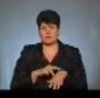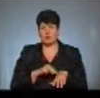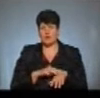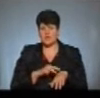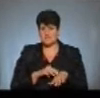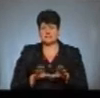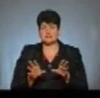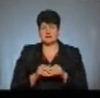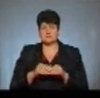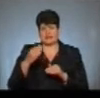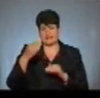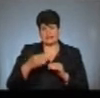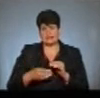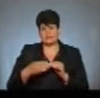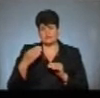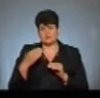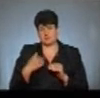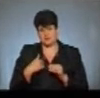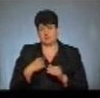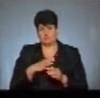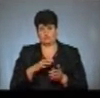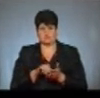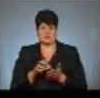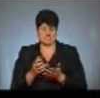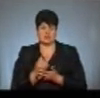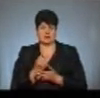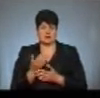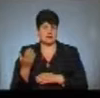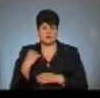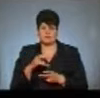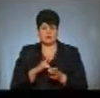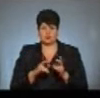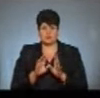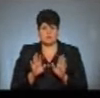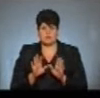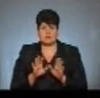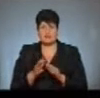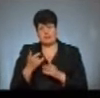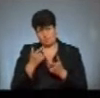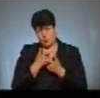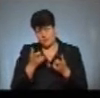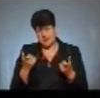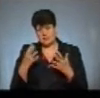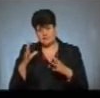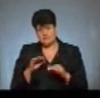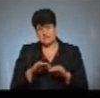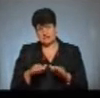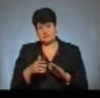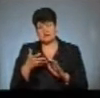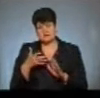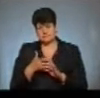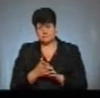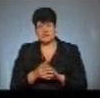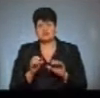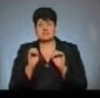із детектором. І якраз при мені ми були, ми його знайшли. До того ми не шукаємо, не обшукували. Але попередили і всі діти в цій аудиторії, і всі